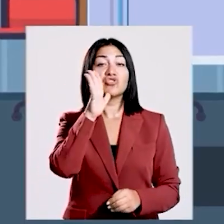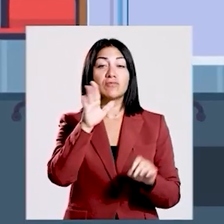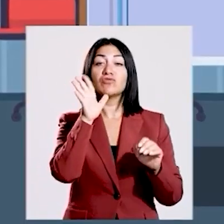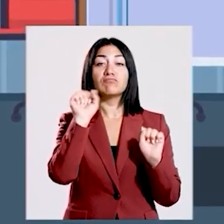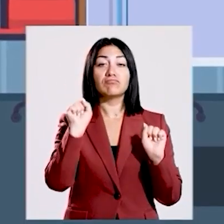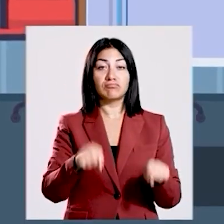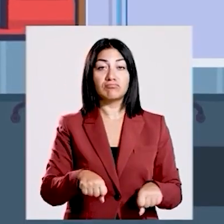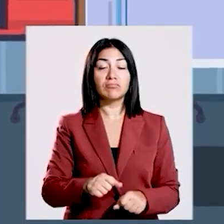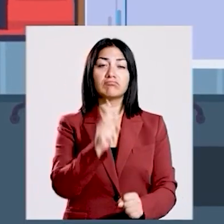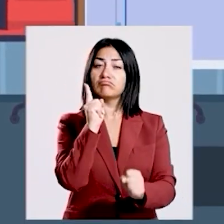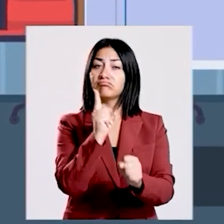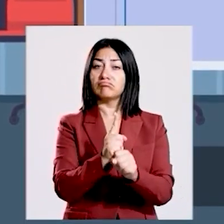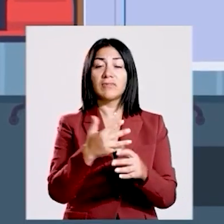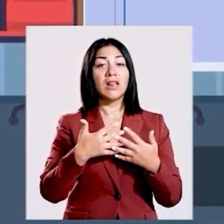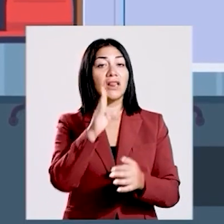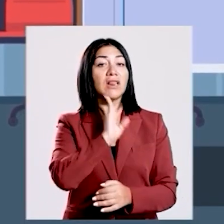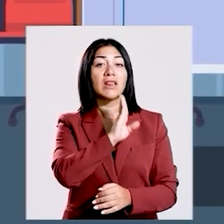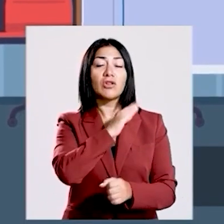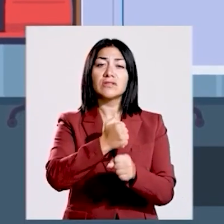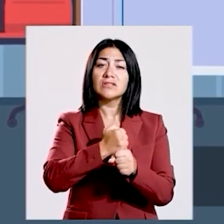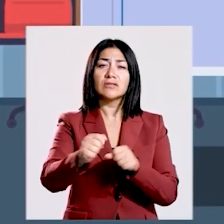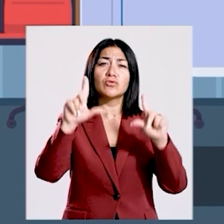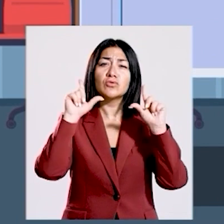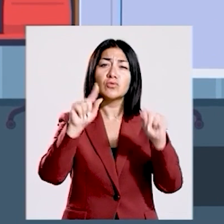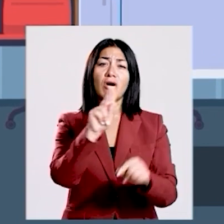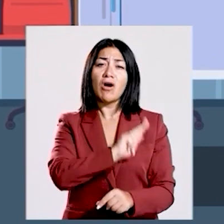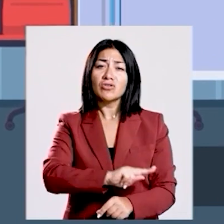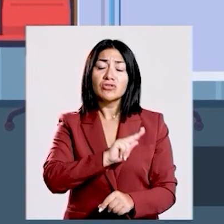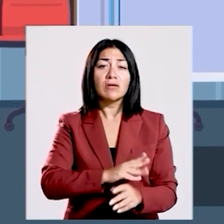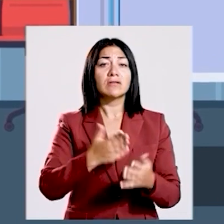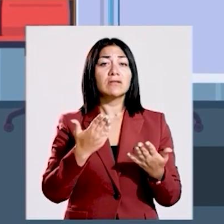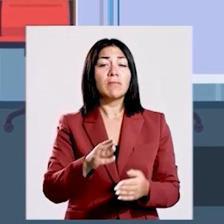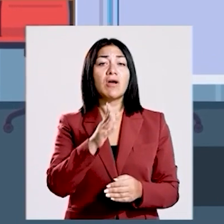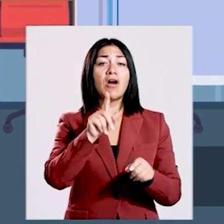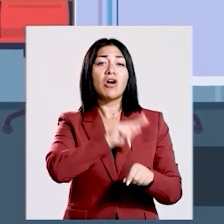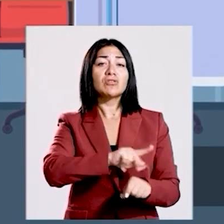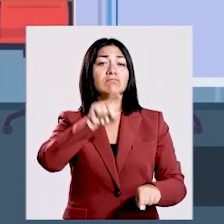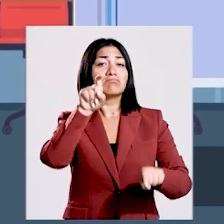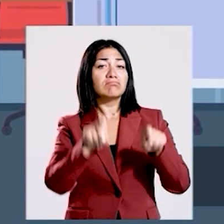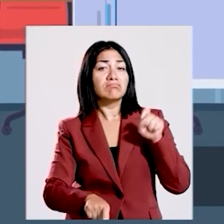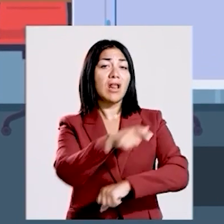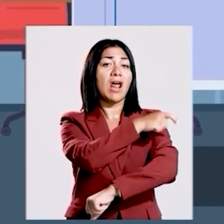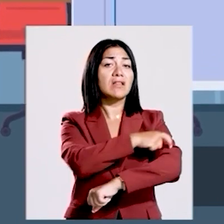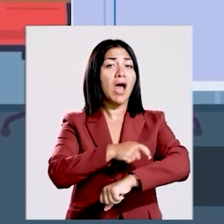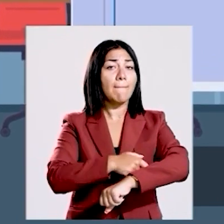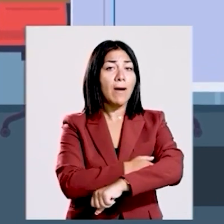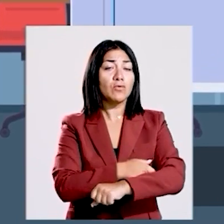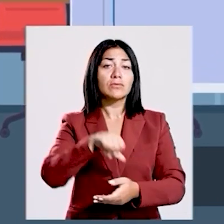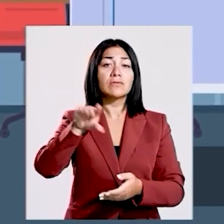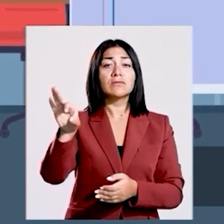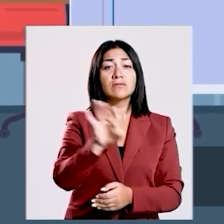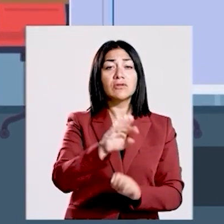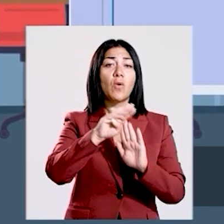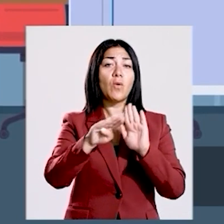հղի կնոջը պարտադրել մեկնել գործուղման, իրականացնել արտաժամի աշխատանք, հերթապահություն, ներգրավել օրենսդրորեն սահմանված